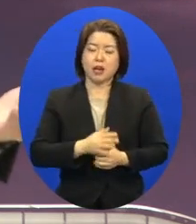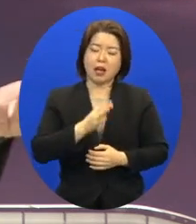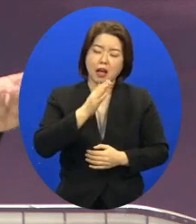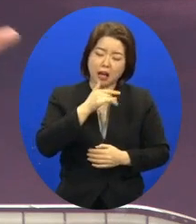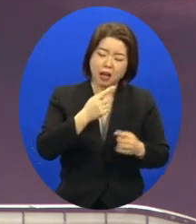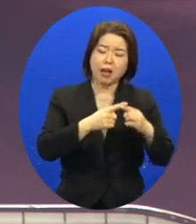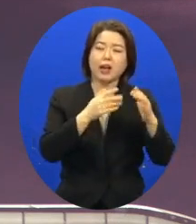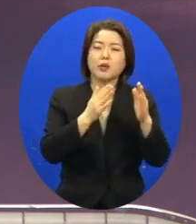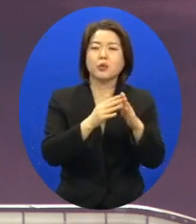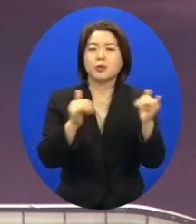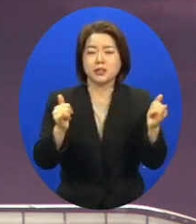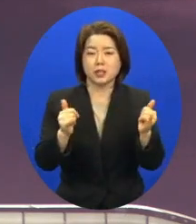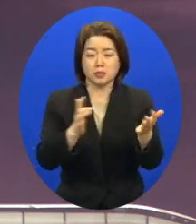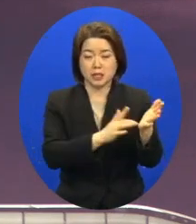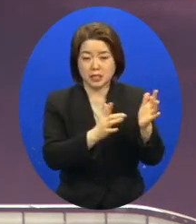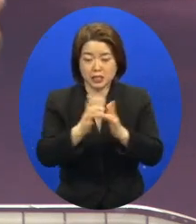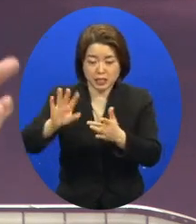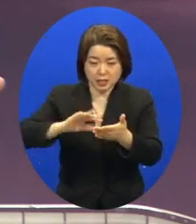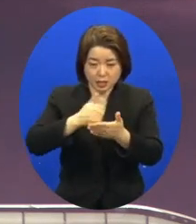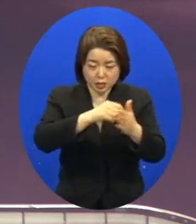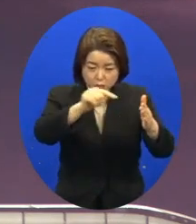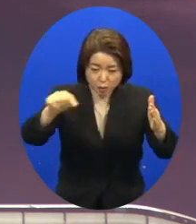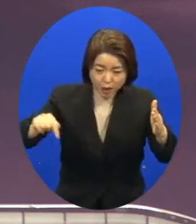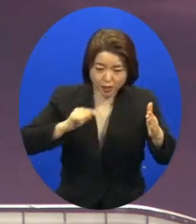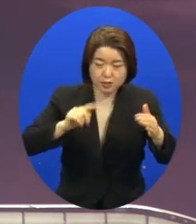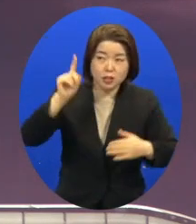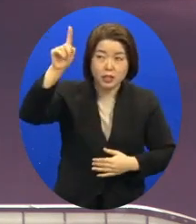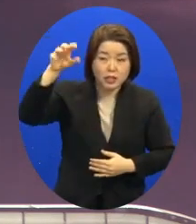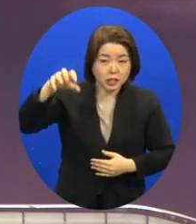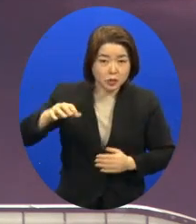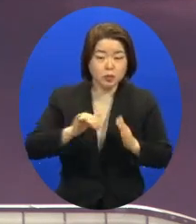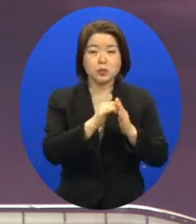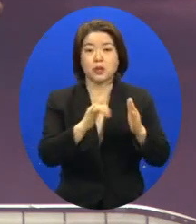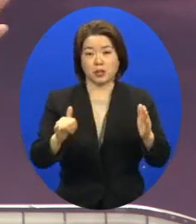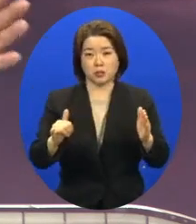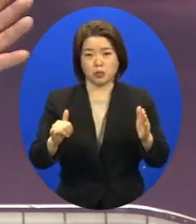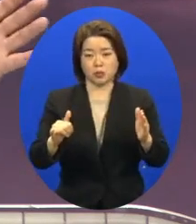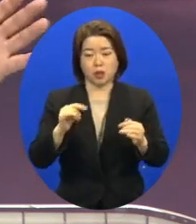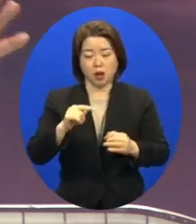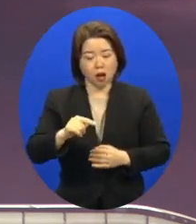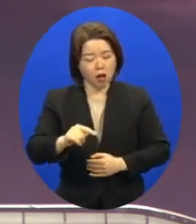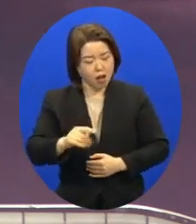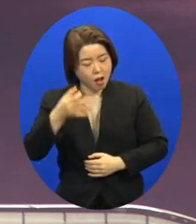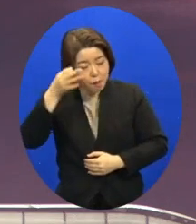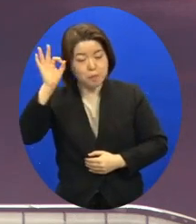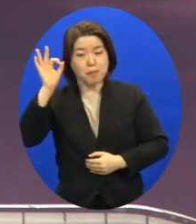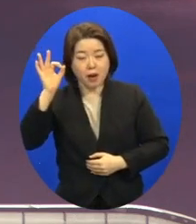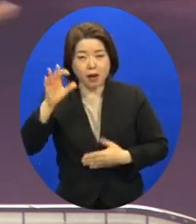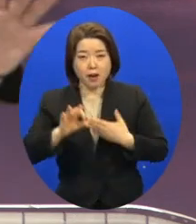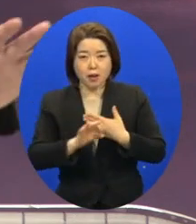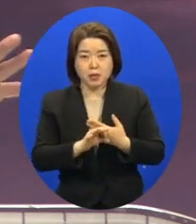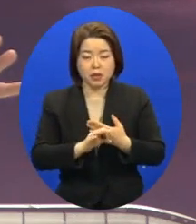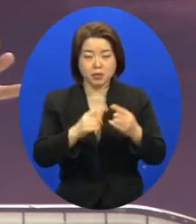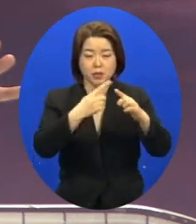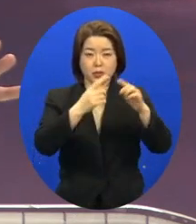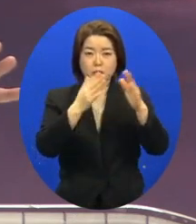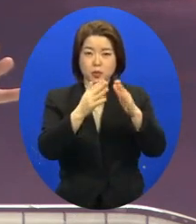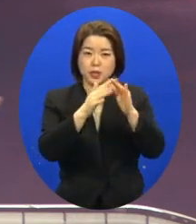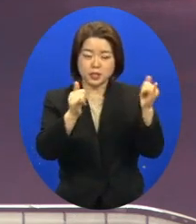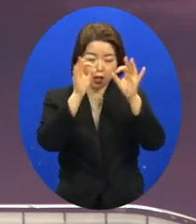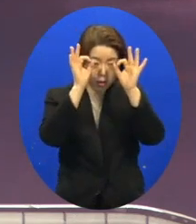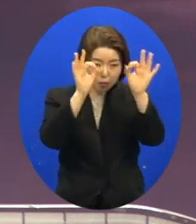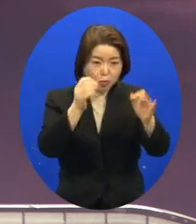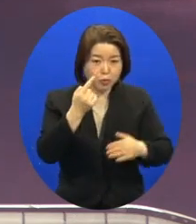다 예수 그리스도 안에서 천국 가족이구나. 그 사실이 깨달아지고 나니까 교인들을 보는 눈이 달라졌어요.